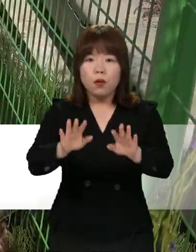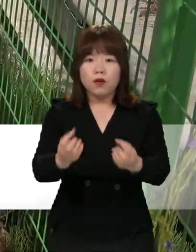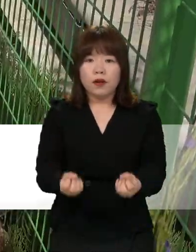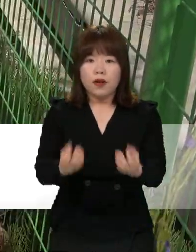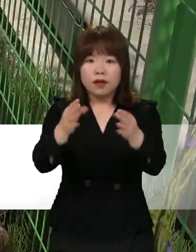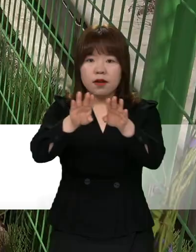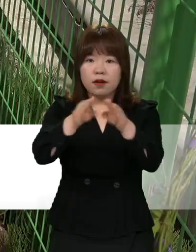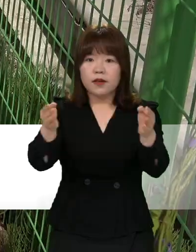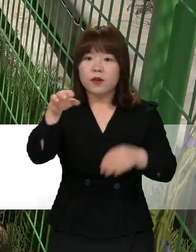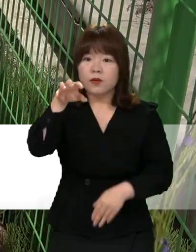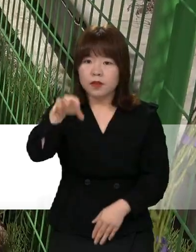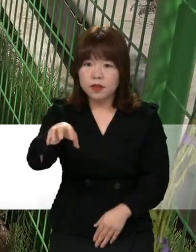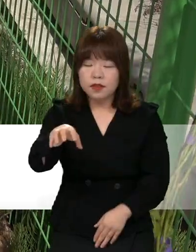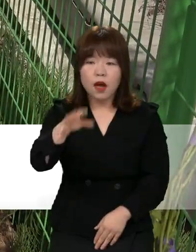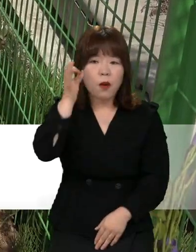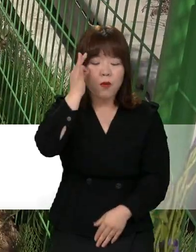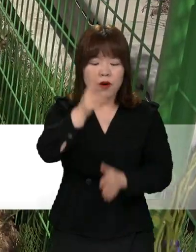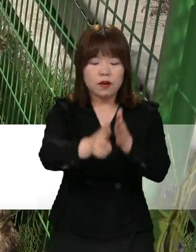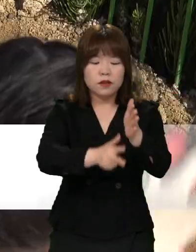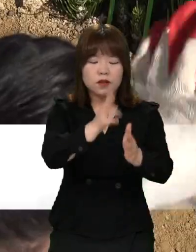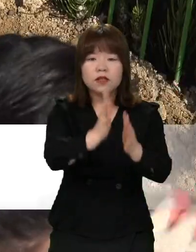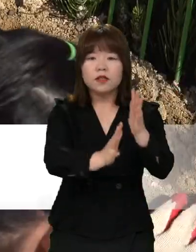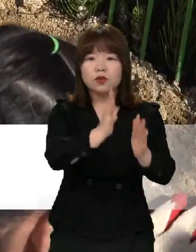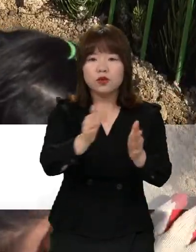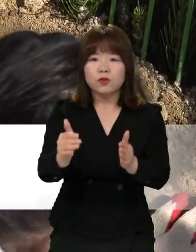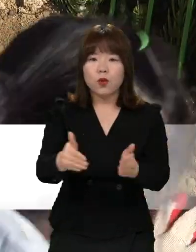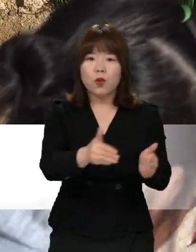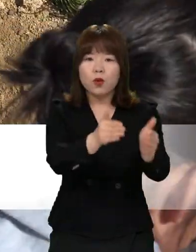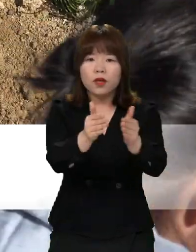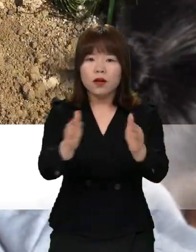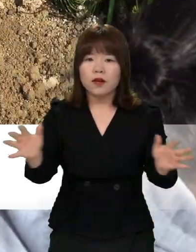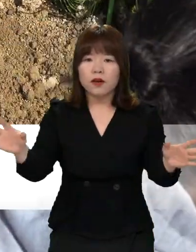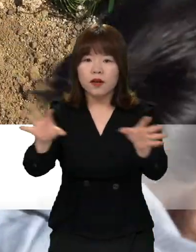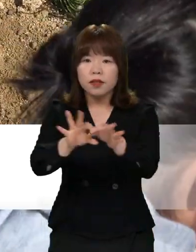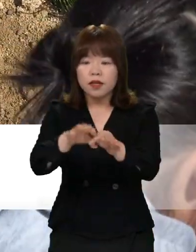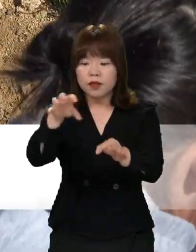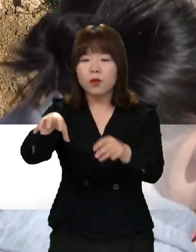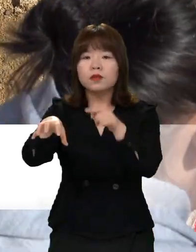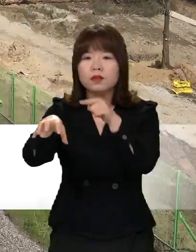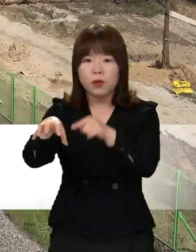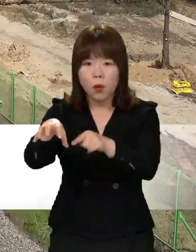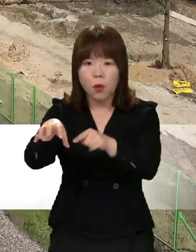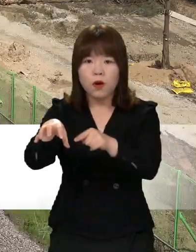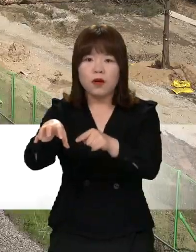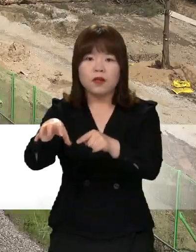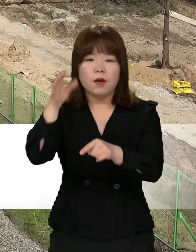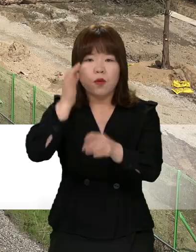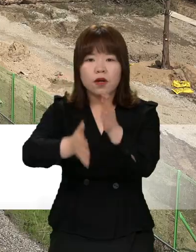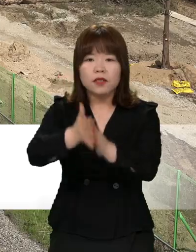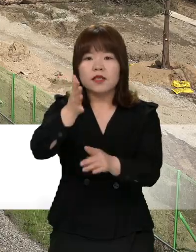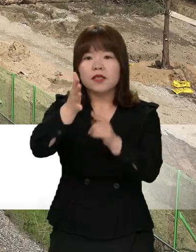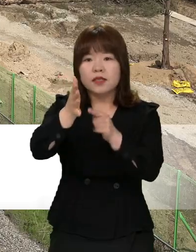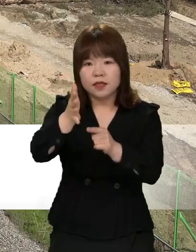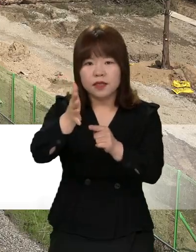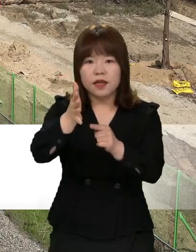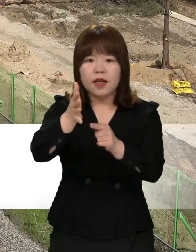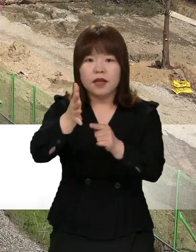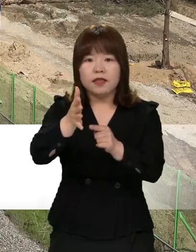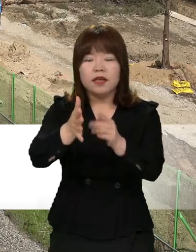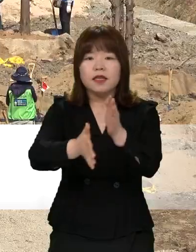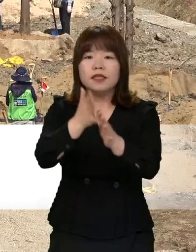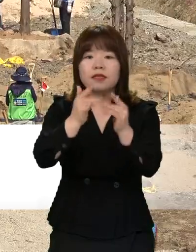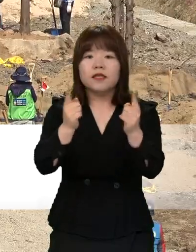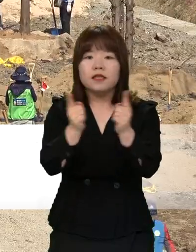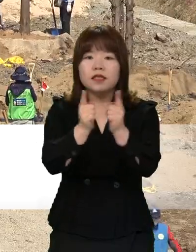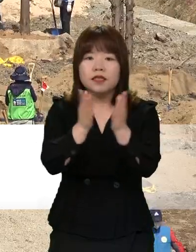심기 행사가 열린 곳은 포항 철길숲 상생숲길과 연결되는 철로변 완충 녹지 일대로 시는